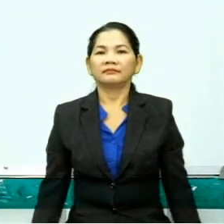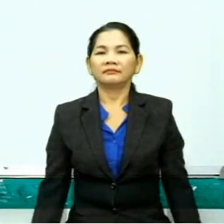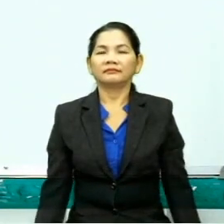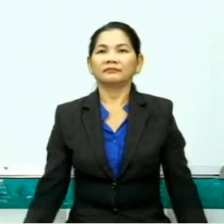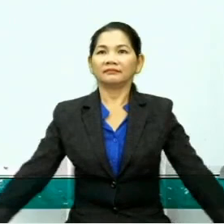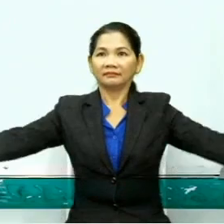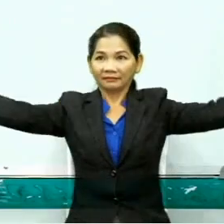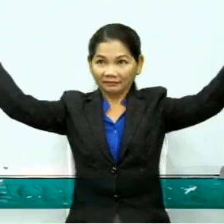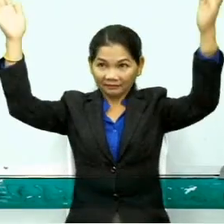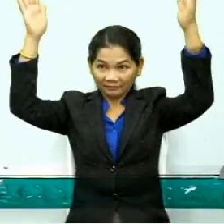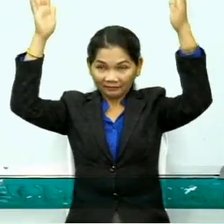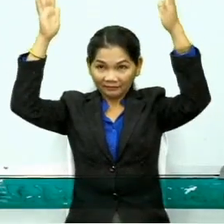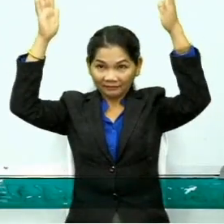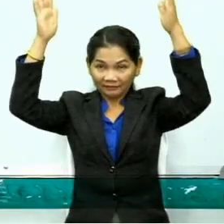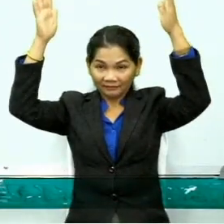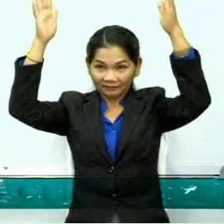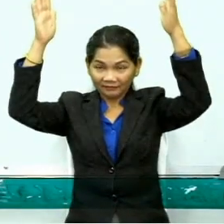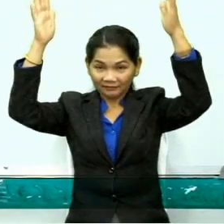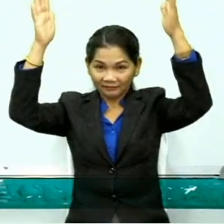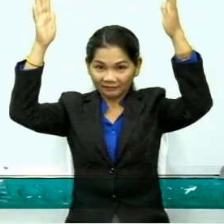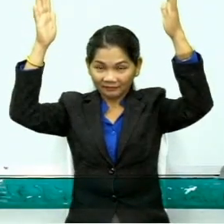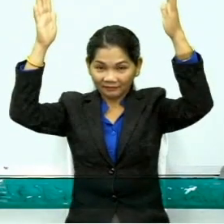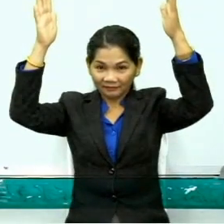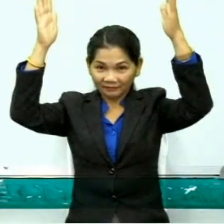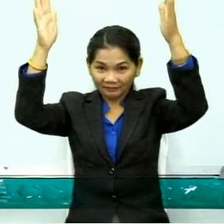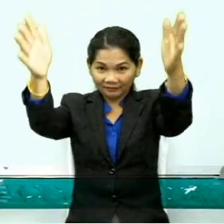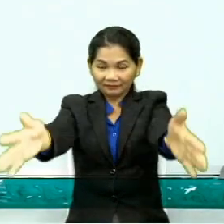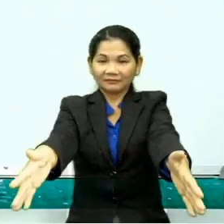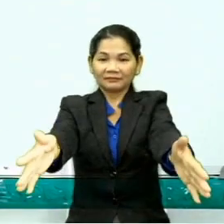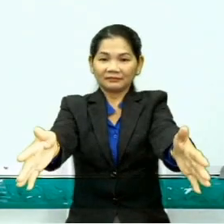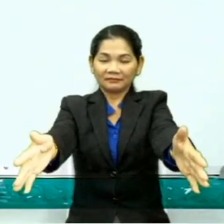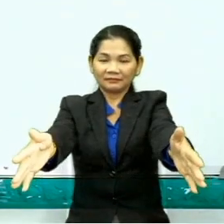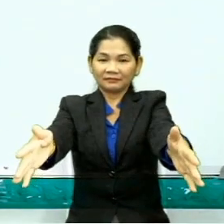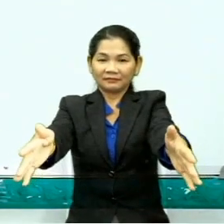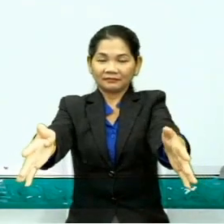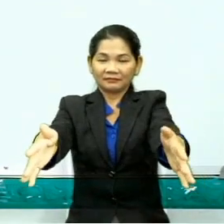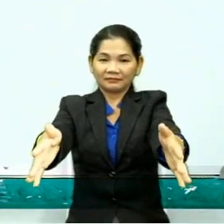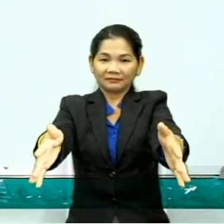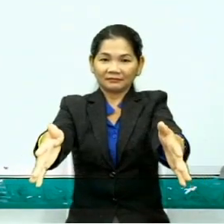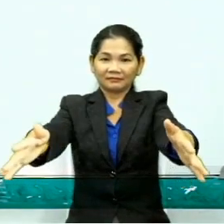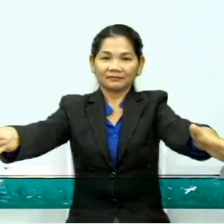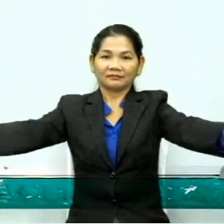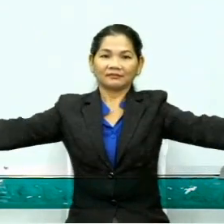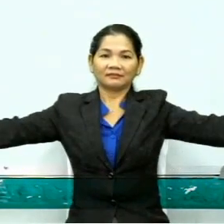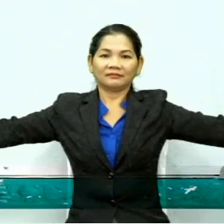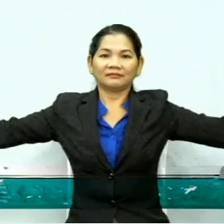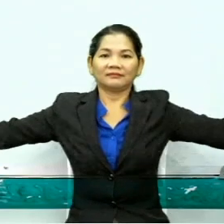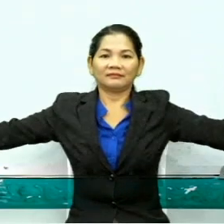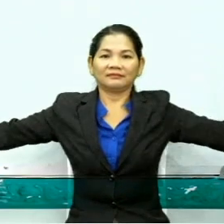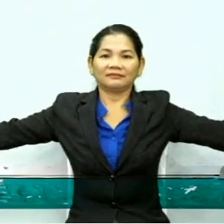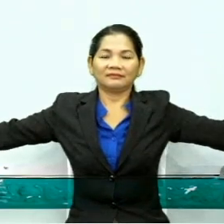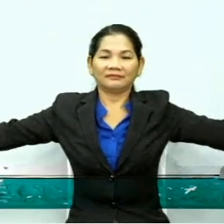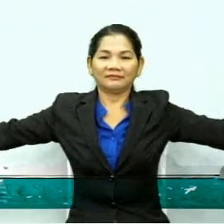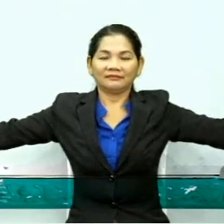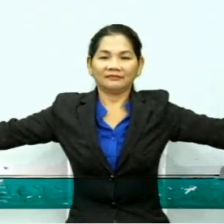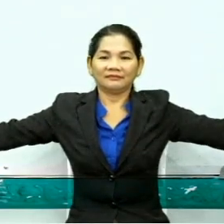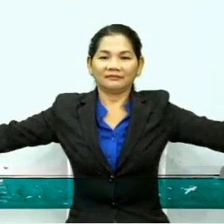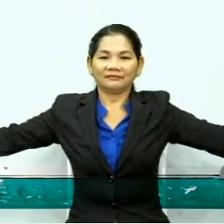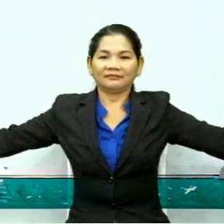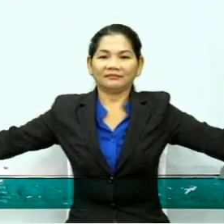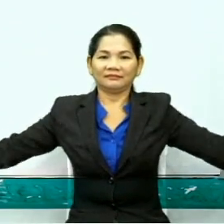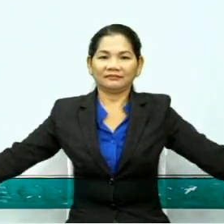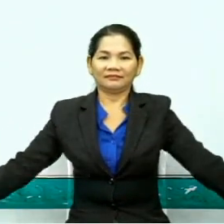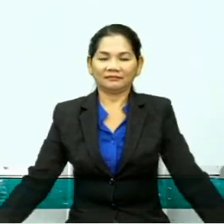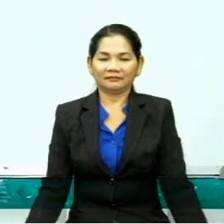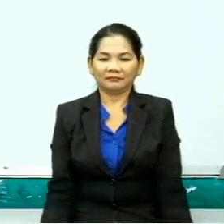đầy làng lửa chà từ mốt chà từ kháng chà